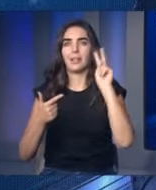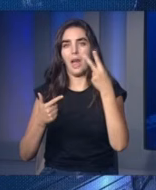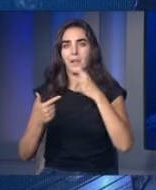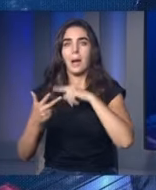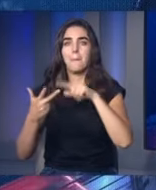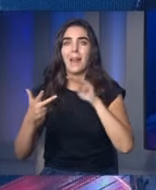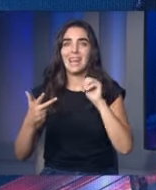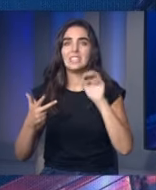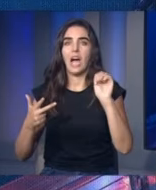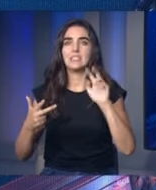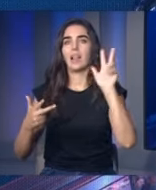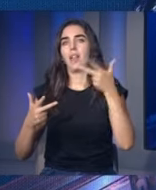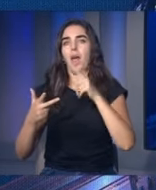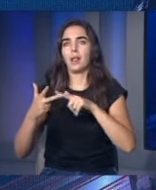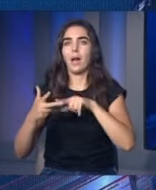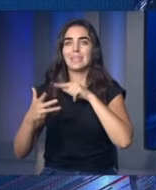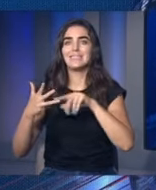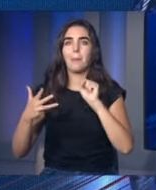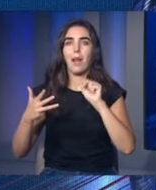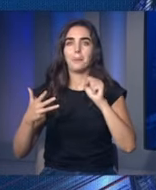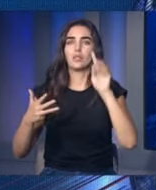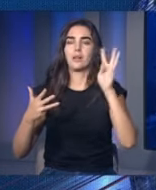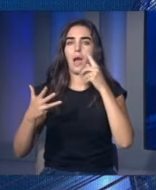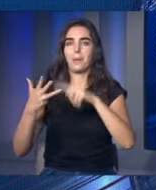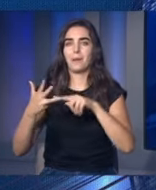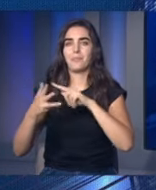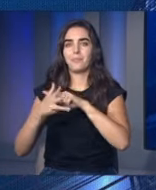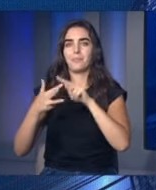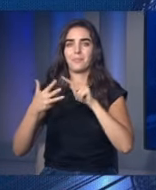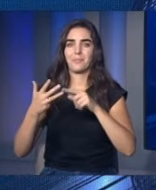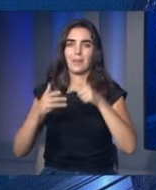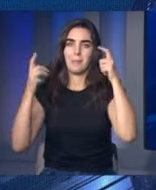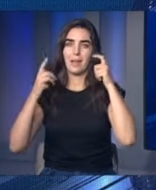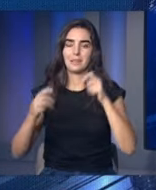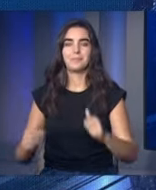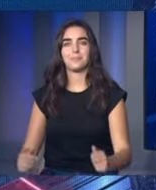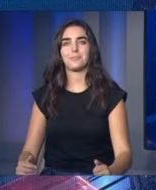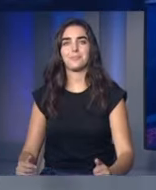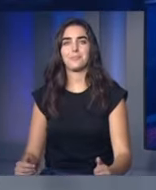ثانية وميليسا قزح وصيفة ثالثة وسيبال بوشعية وصيفة رابعة.